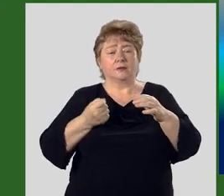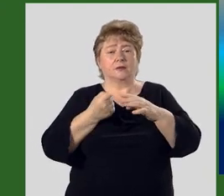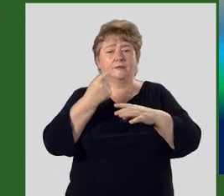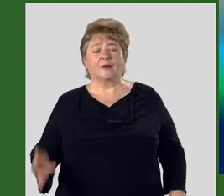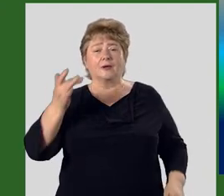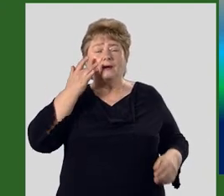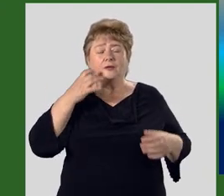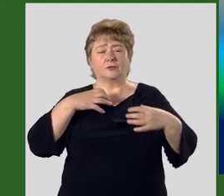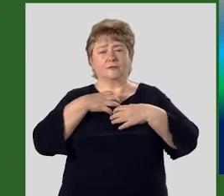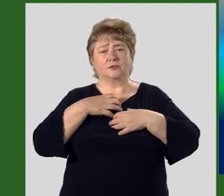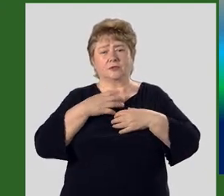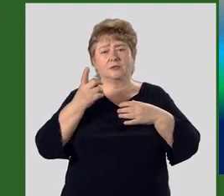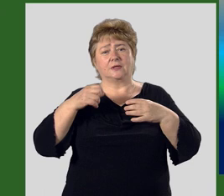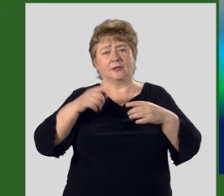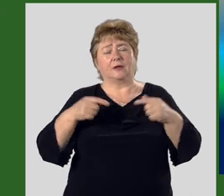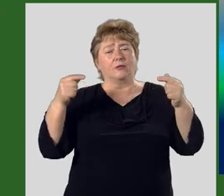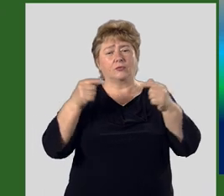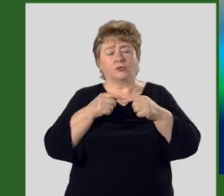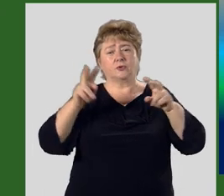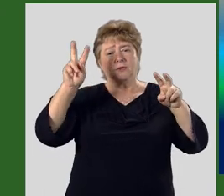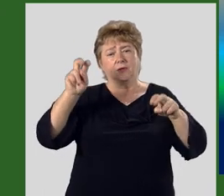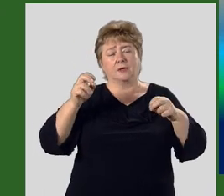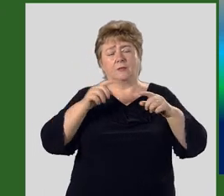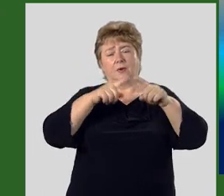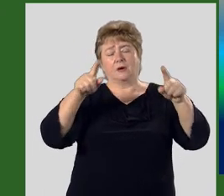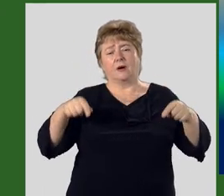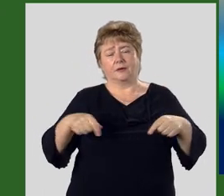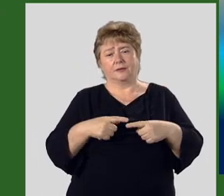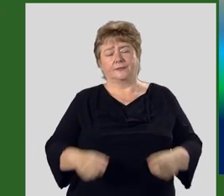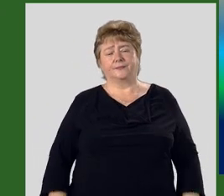явления, которые важны для конкретной темы карты.